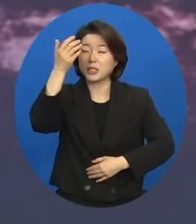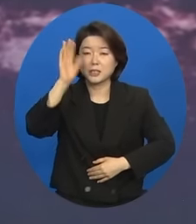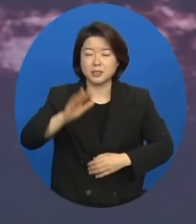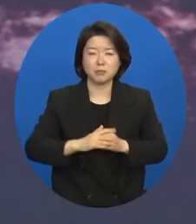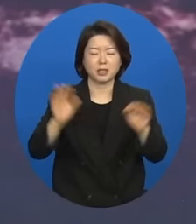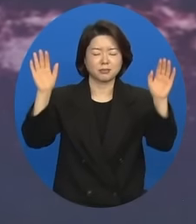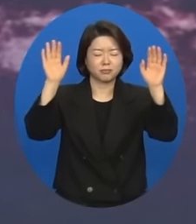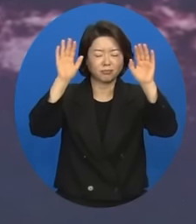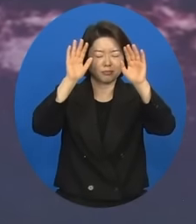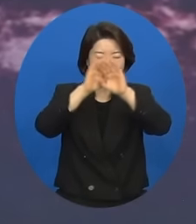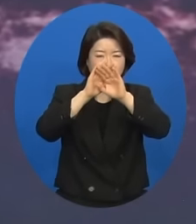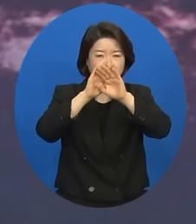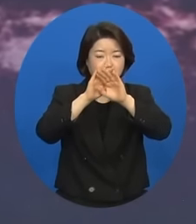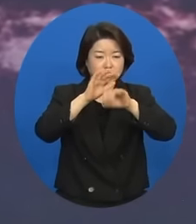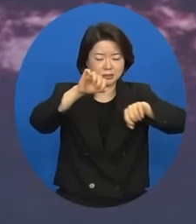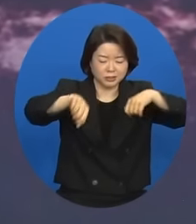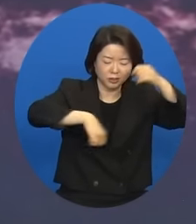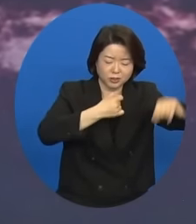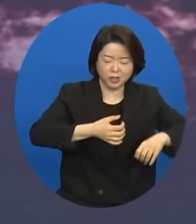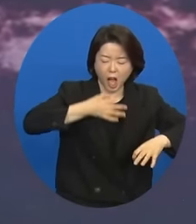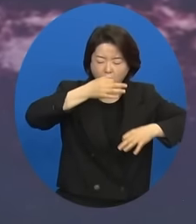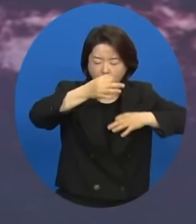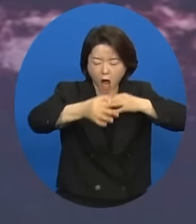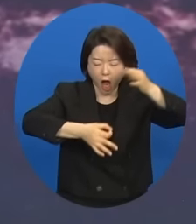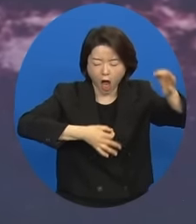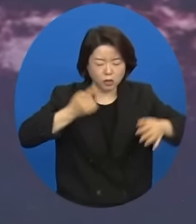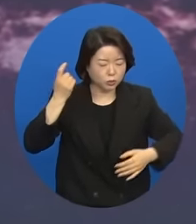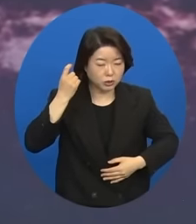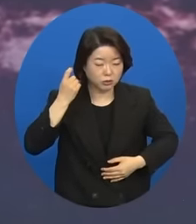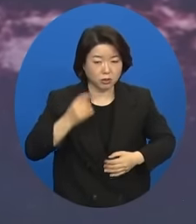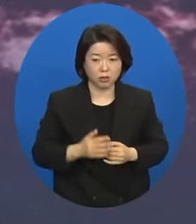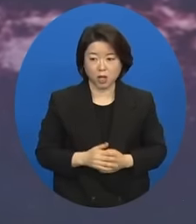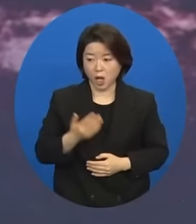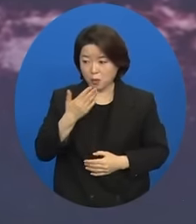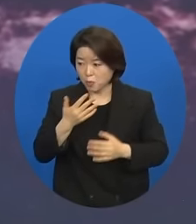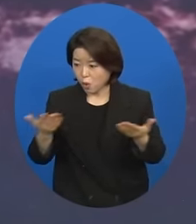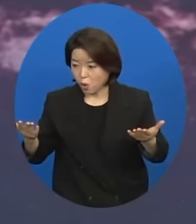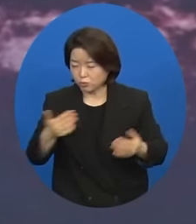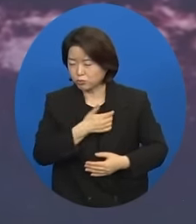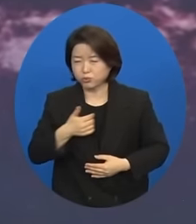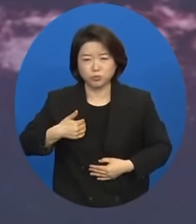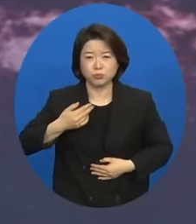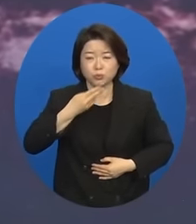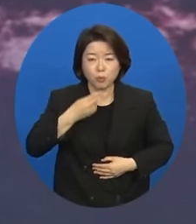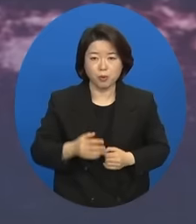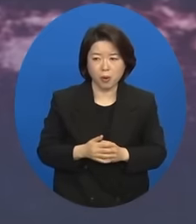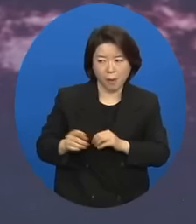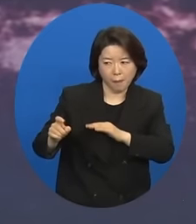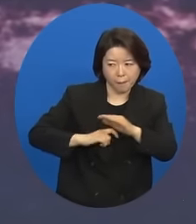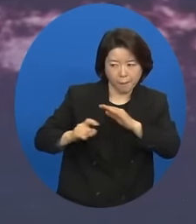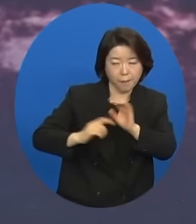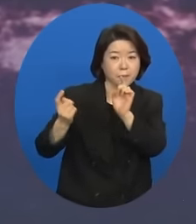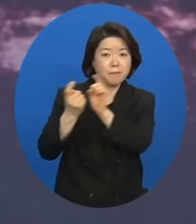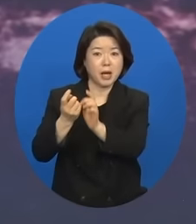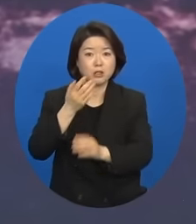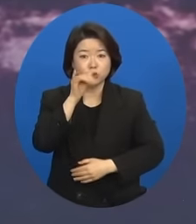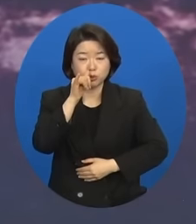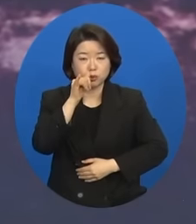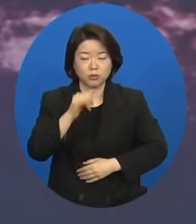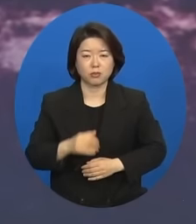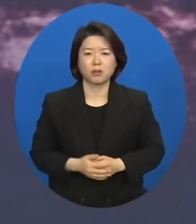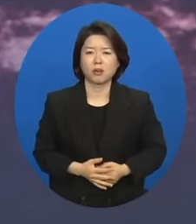어이고 짐승들의 소리가 들려오고 먹을 것은 넉넉치 않고 강도를 만날 수도 있고이